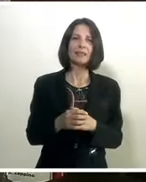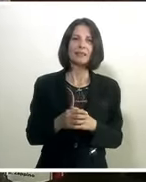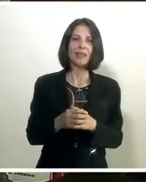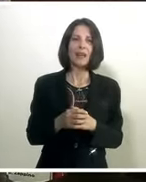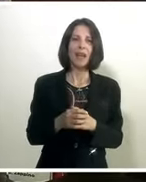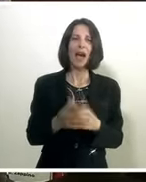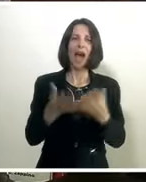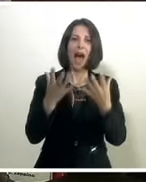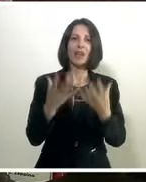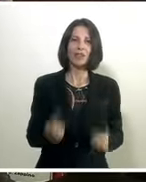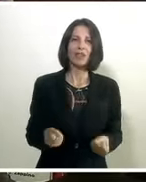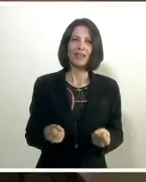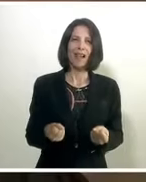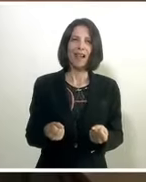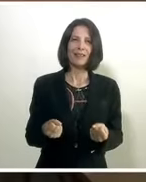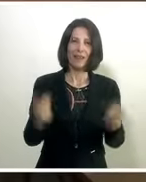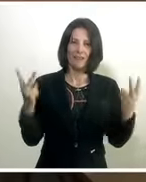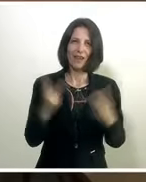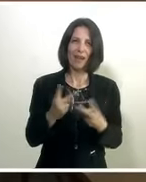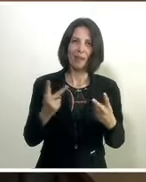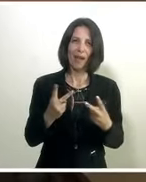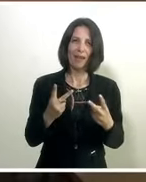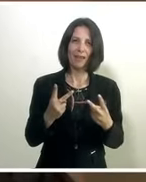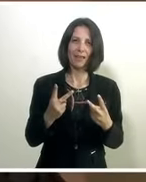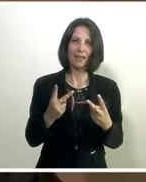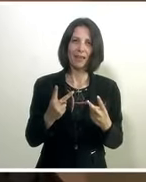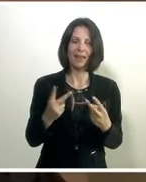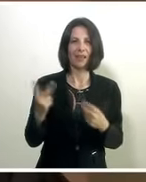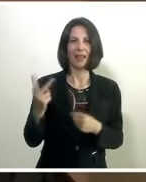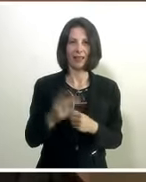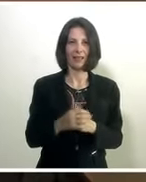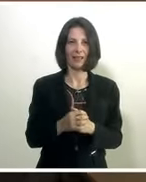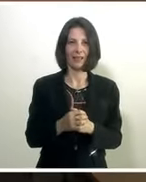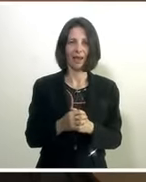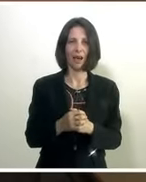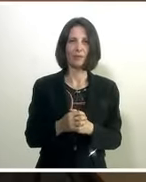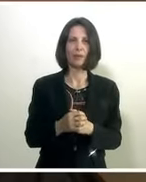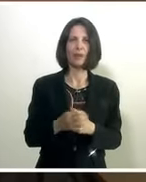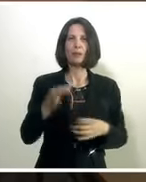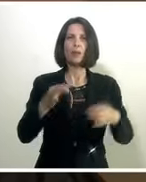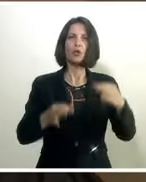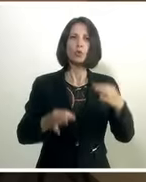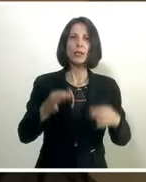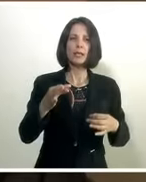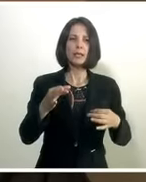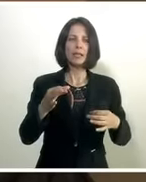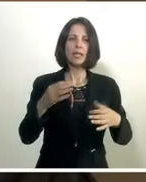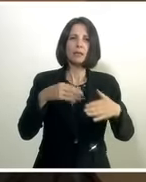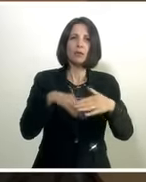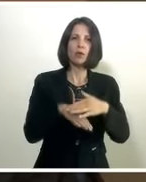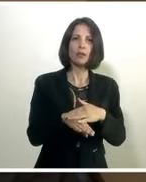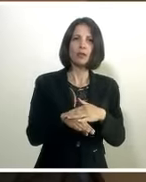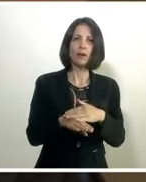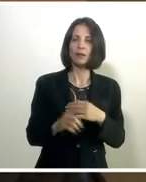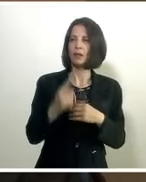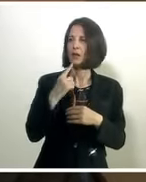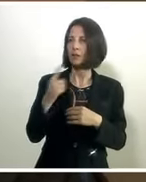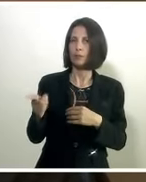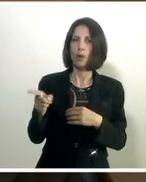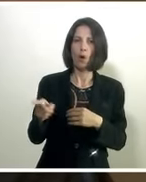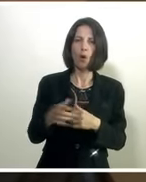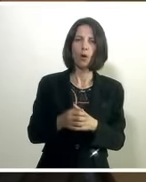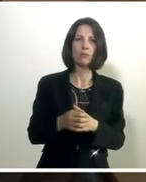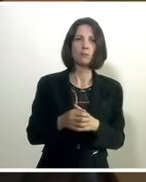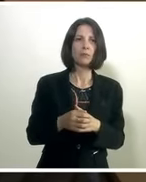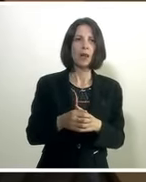largamente apprezzata dal paese reale e al di là dei giudizi di conservatorismo quel politico nato a Sassari 100 anni fa